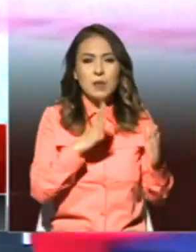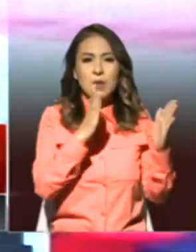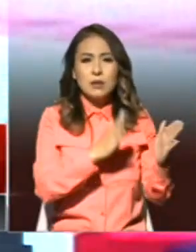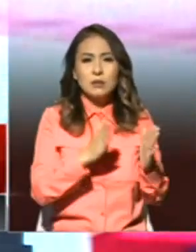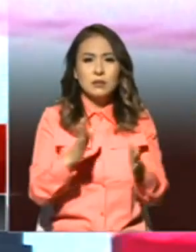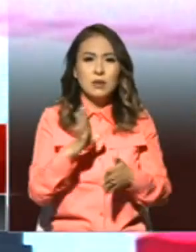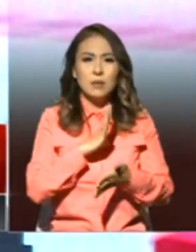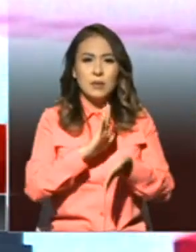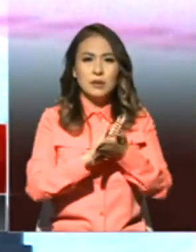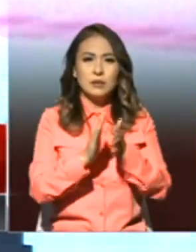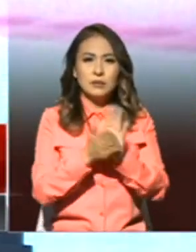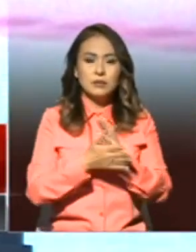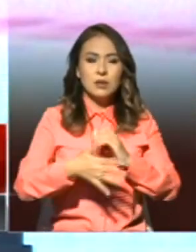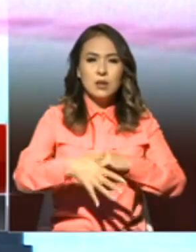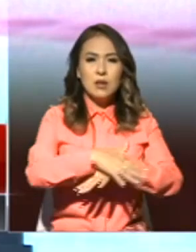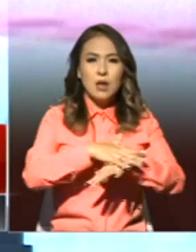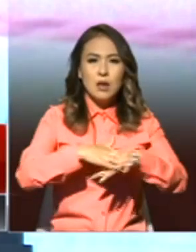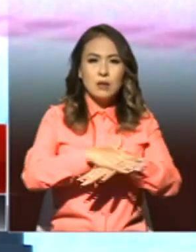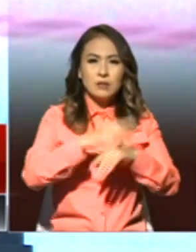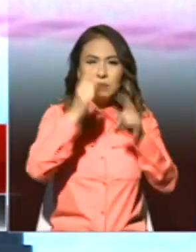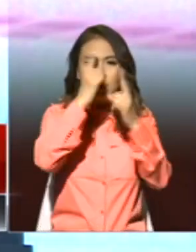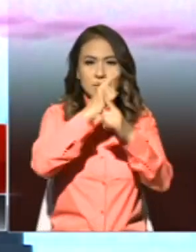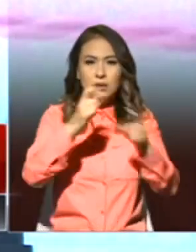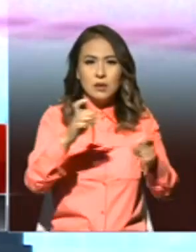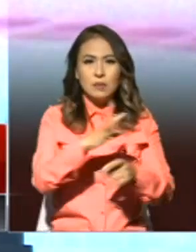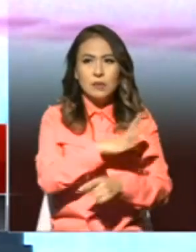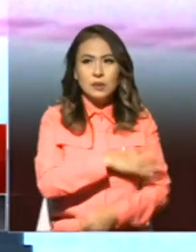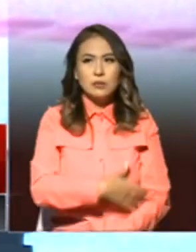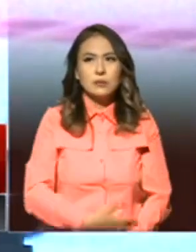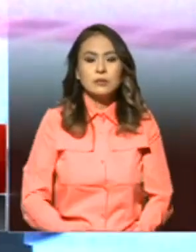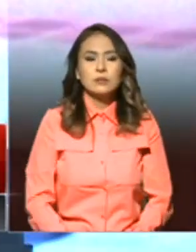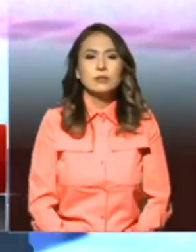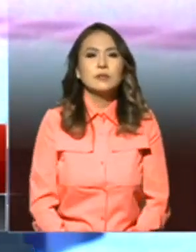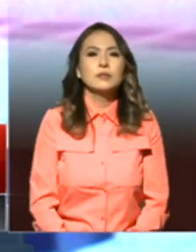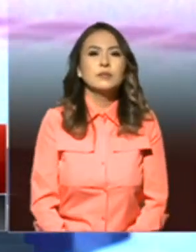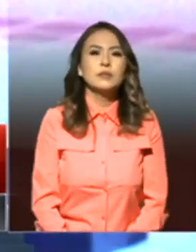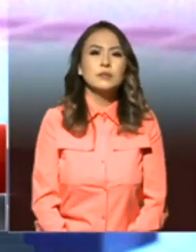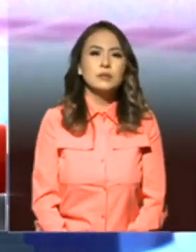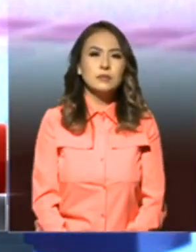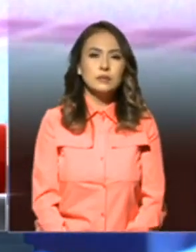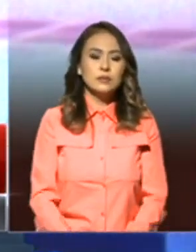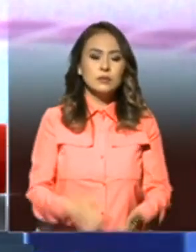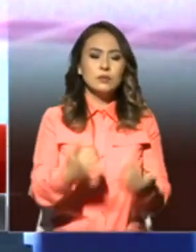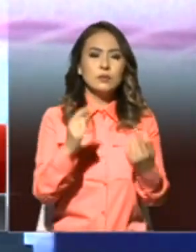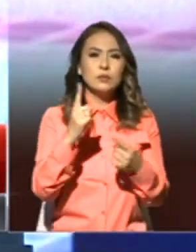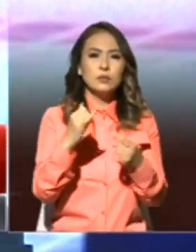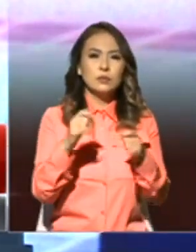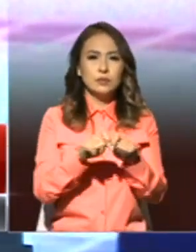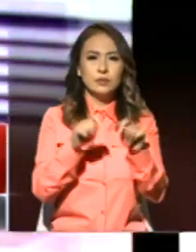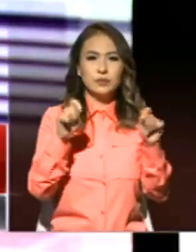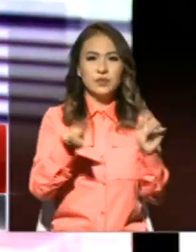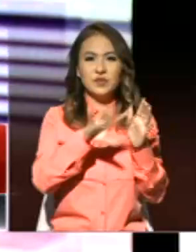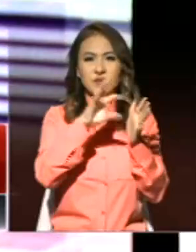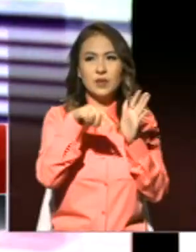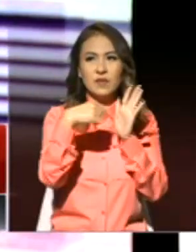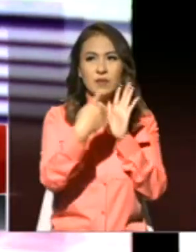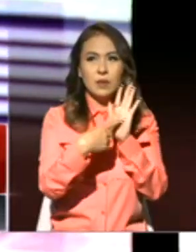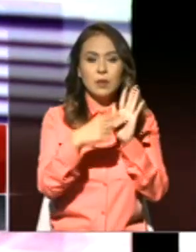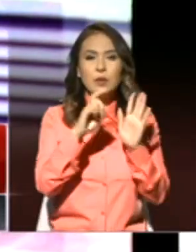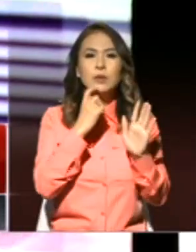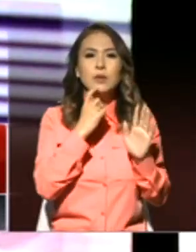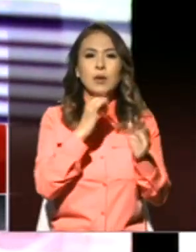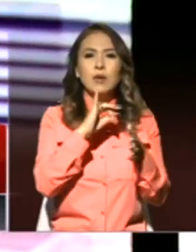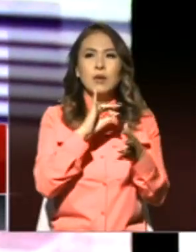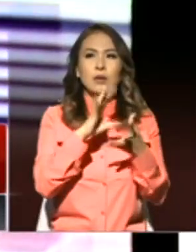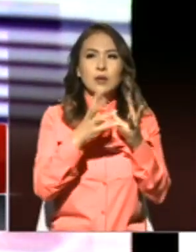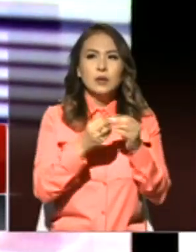керек еді ғой нарықта. Сондай талапты қою керек еді ғой. Енді уақыты келген шығар. Мүмкін. Бұл мәселе неге қазір туындады дегенге бәрі сол осыған сұрап тұр ғой. Осындай қиын жағдайға келген